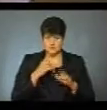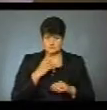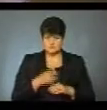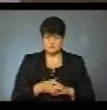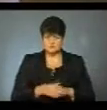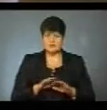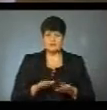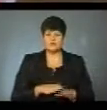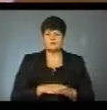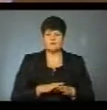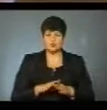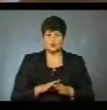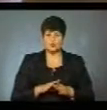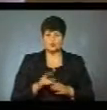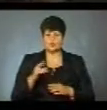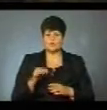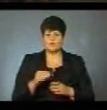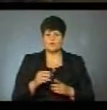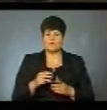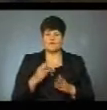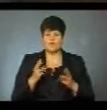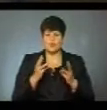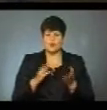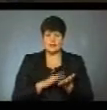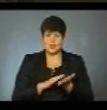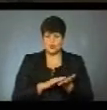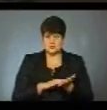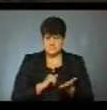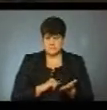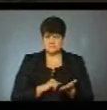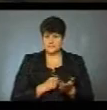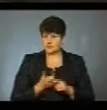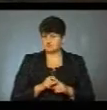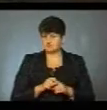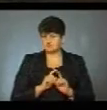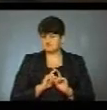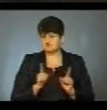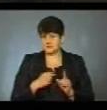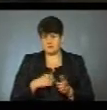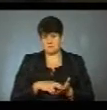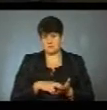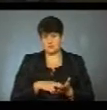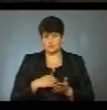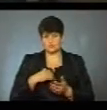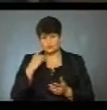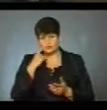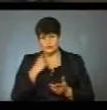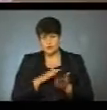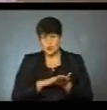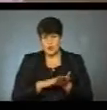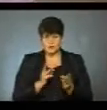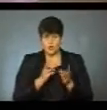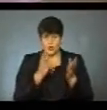Діти виконують дослід «Вогонь на руці». Дуже прикольно. Я боялась, думала, що рука